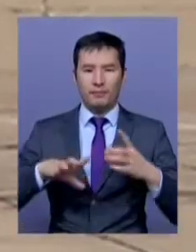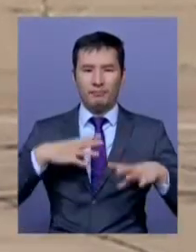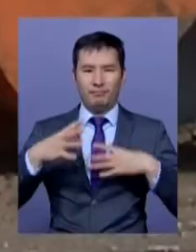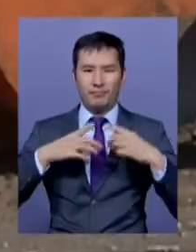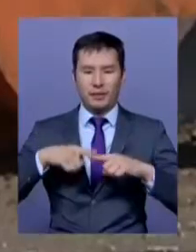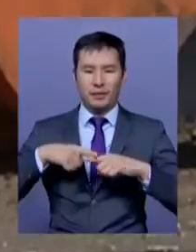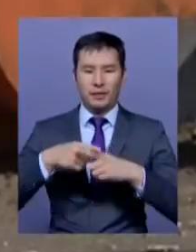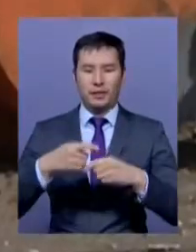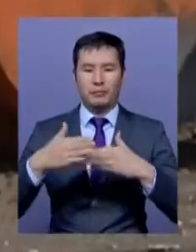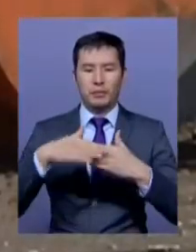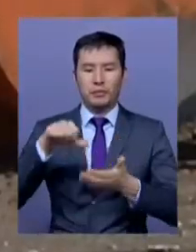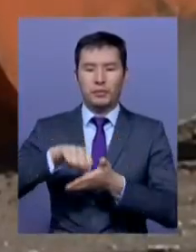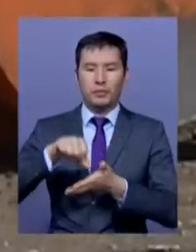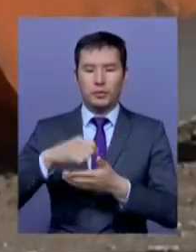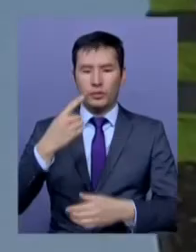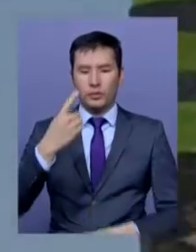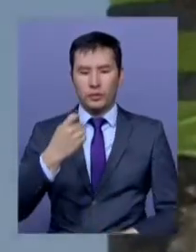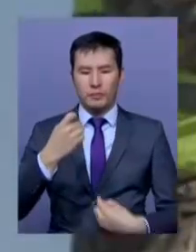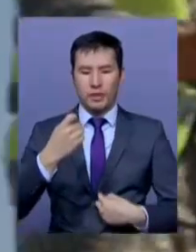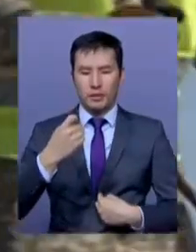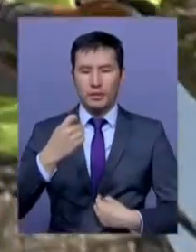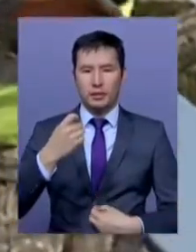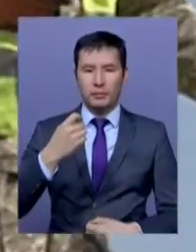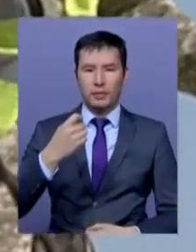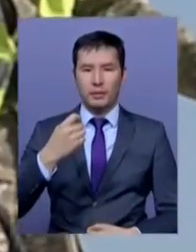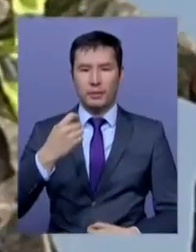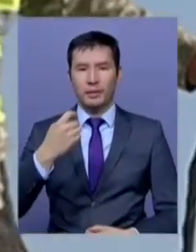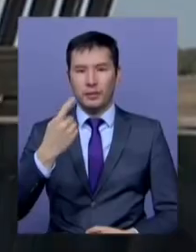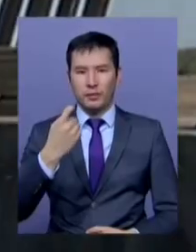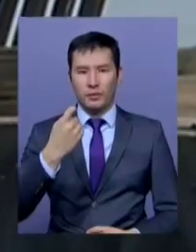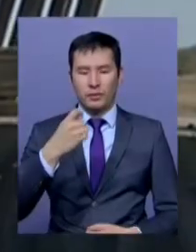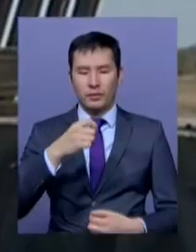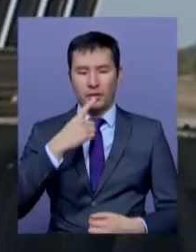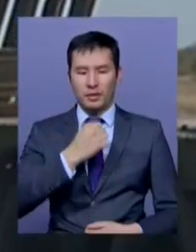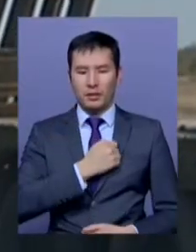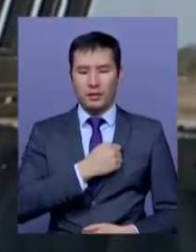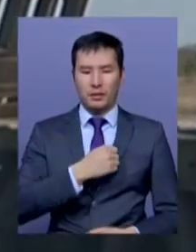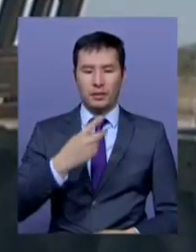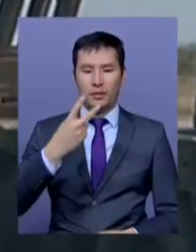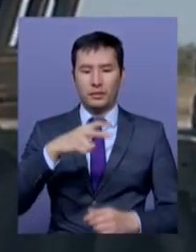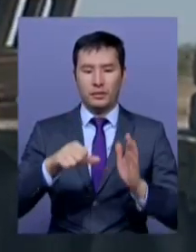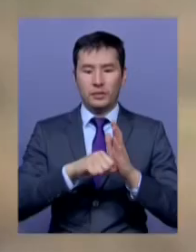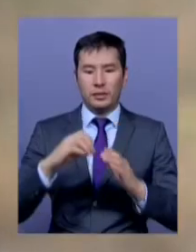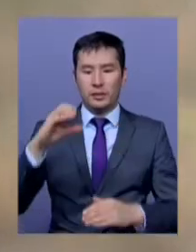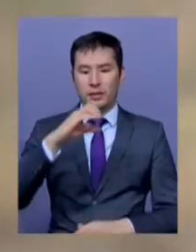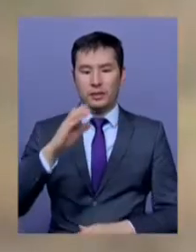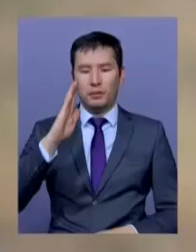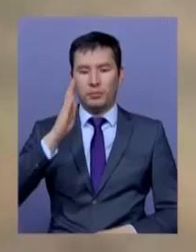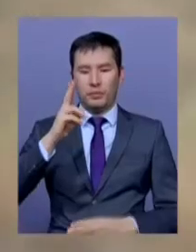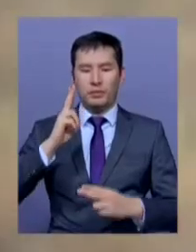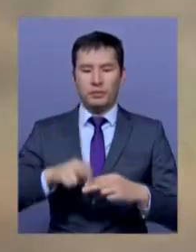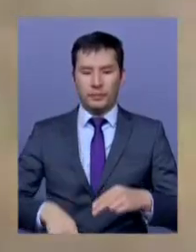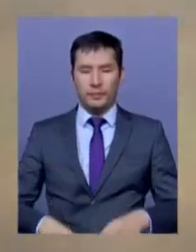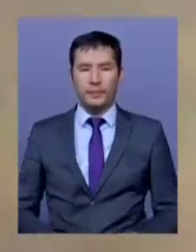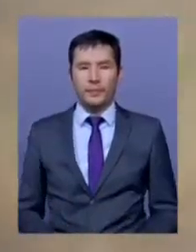барлығы 100 жауынгер және 50 бірлік әскери техника қатыстырылды. 26-42 күні әскери шаралар аяқталатын болады.